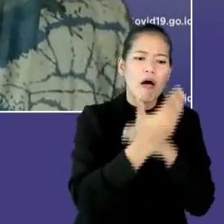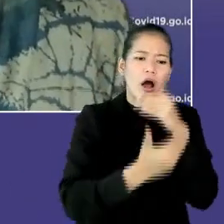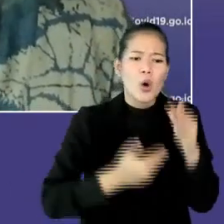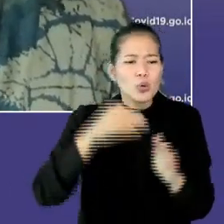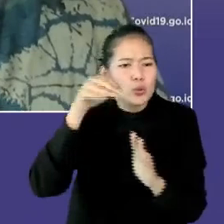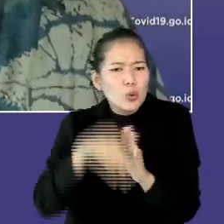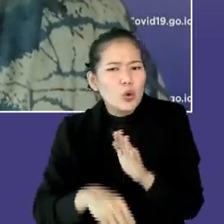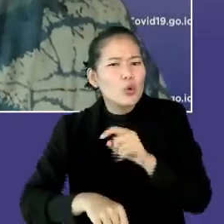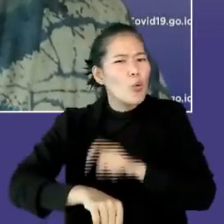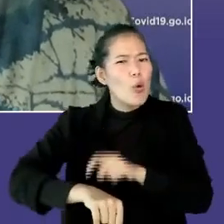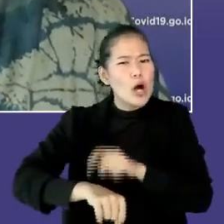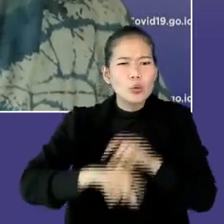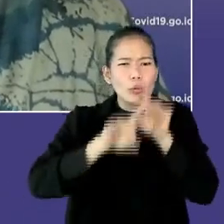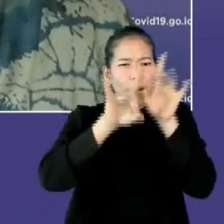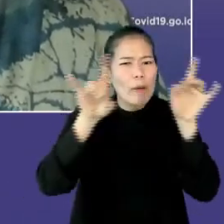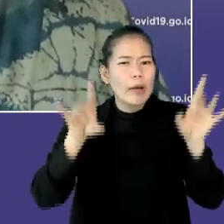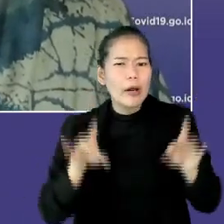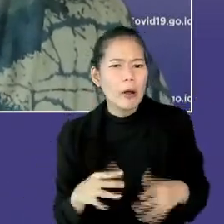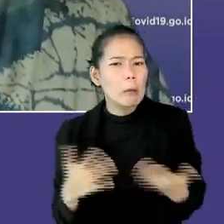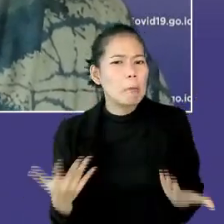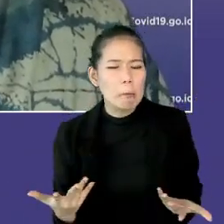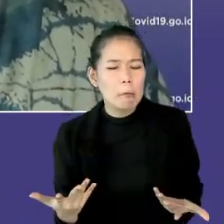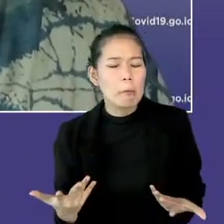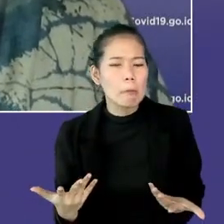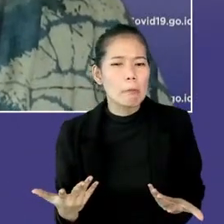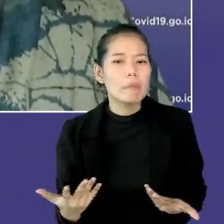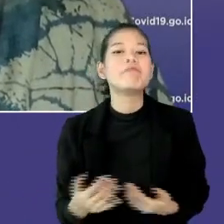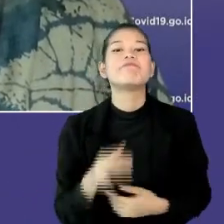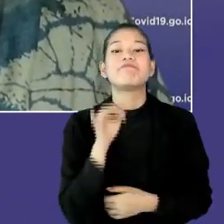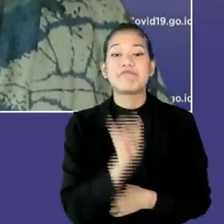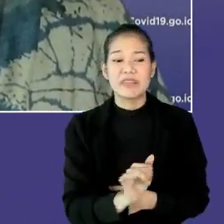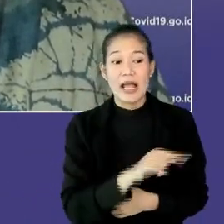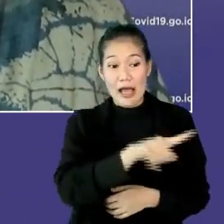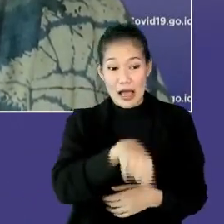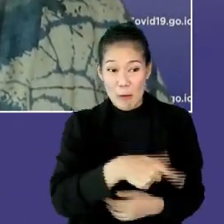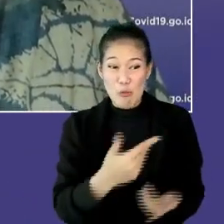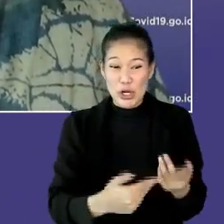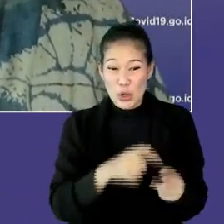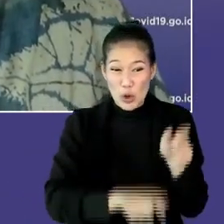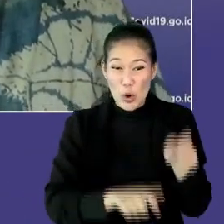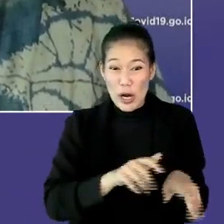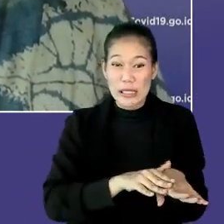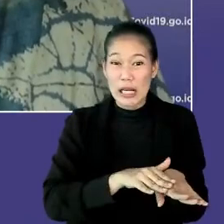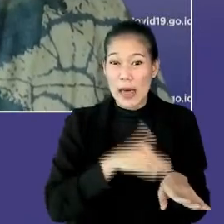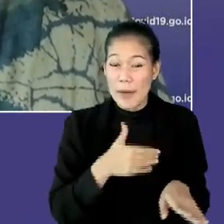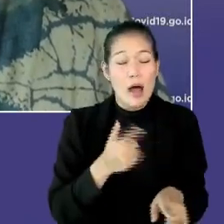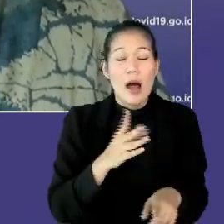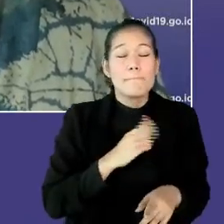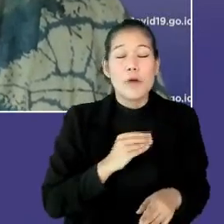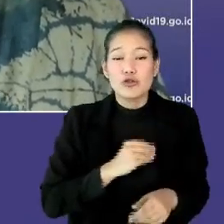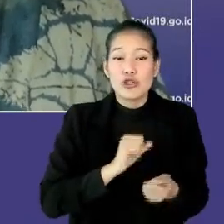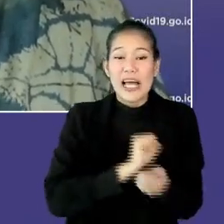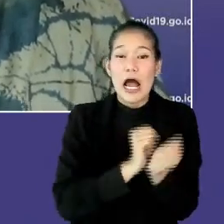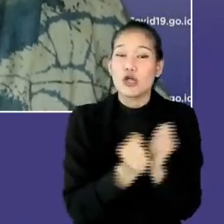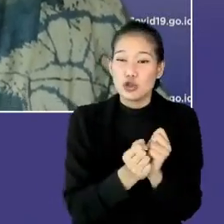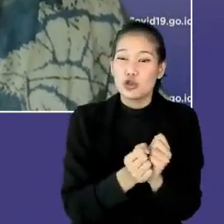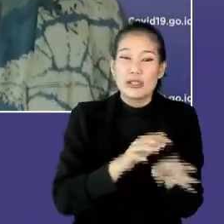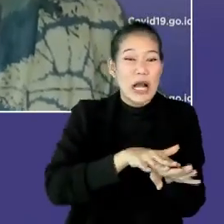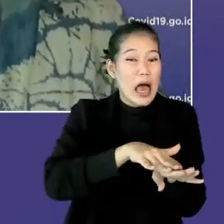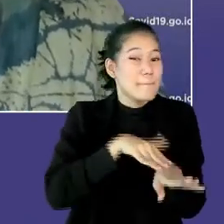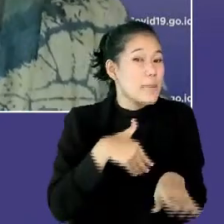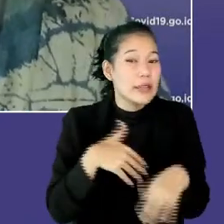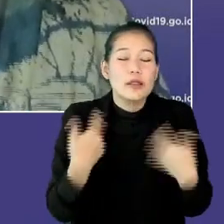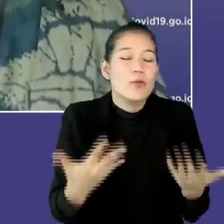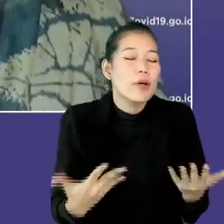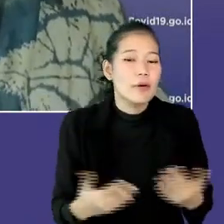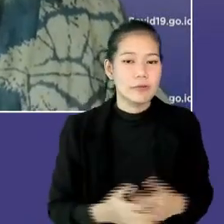dari puncaknya nih nggak sampai seminggu begitu ya, Dokter Dewinya. Memang mereka telat gitu ya, maksudnya gelombangnya tuh agak telat sampai ke merekanya